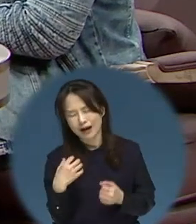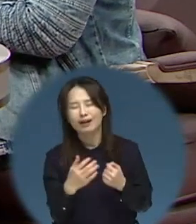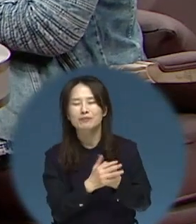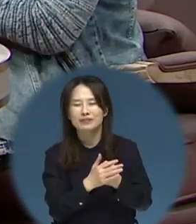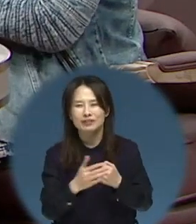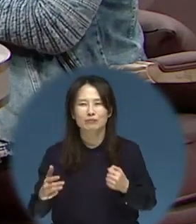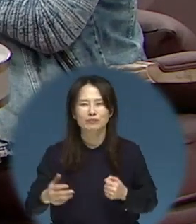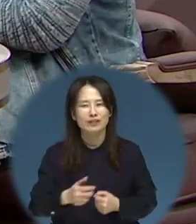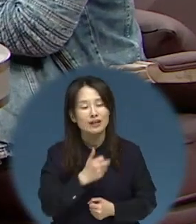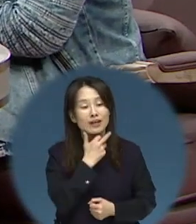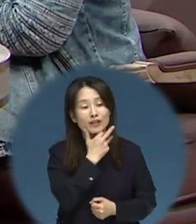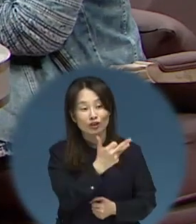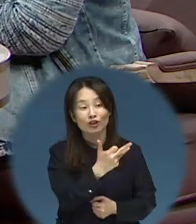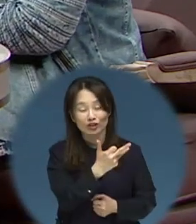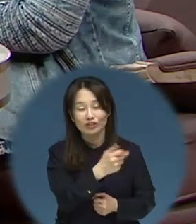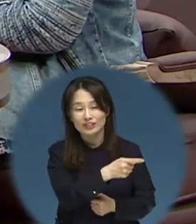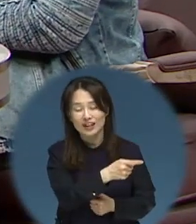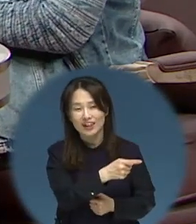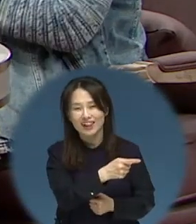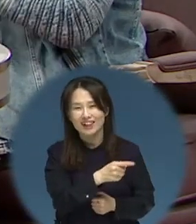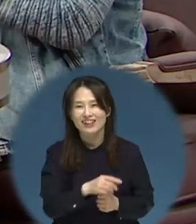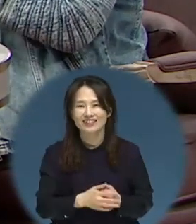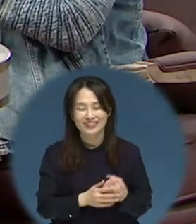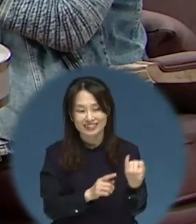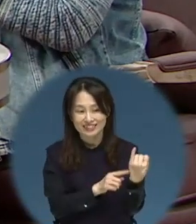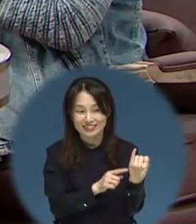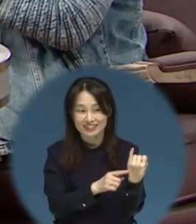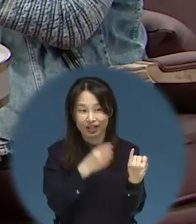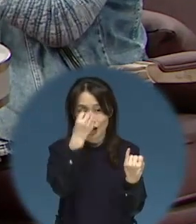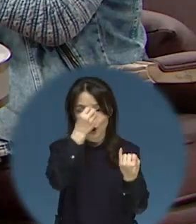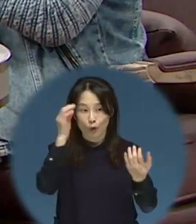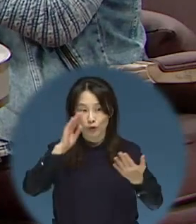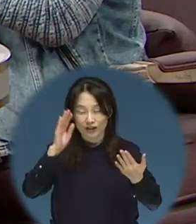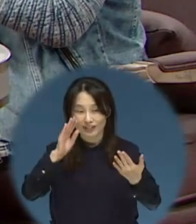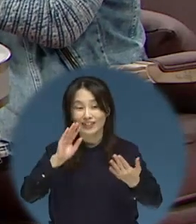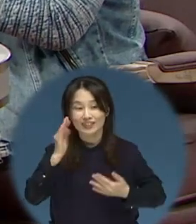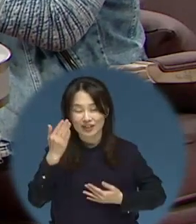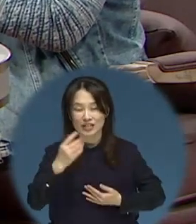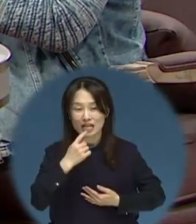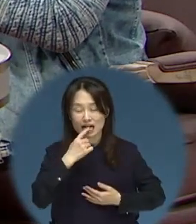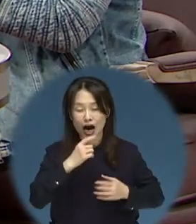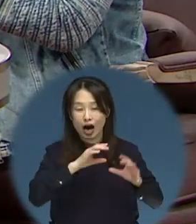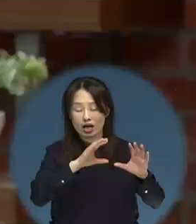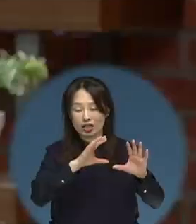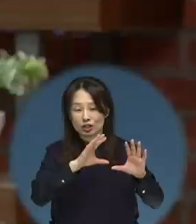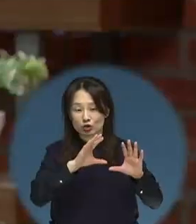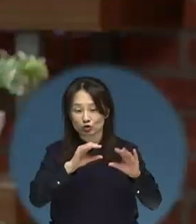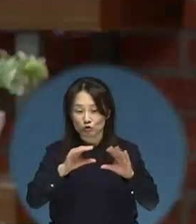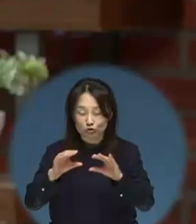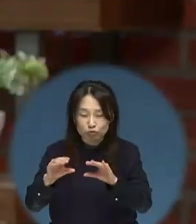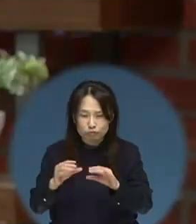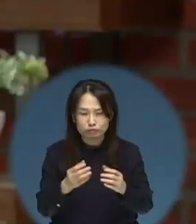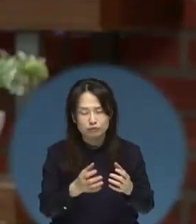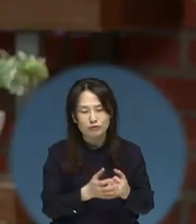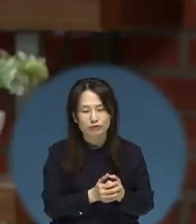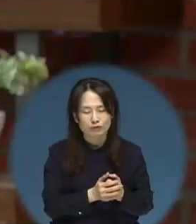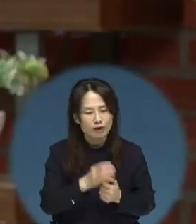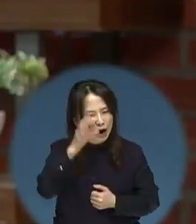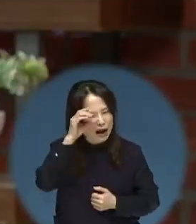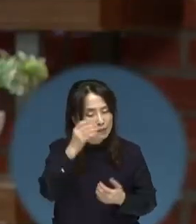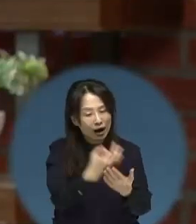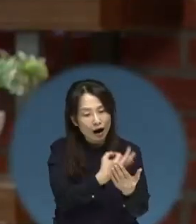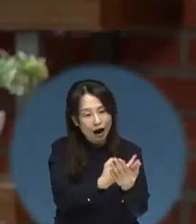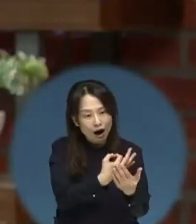18살이었던 이제 가명으로 수정이란 친구가 고등학생이 되어서 순두부찌개를 나르면서 받은 급여로